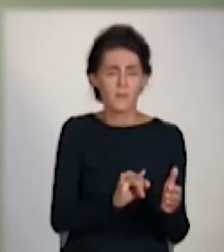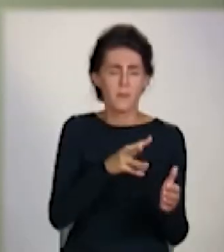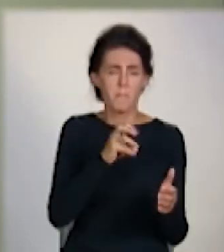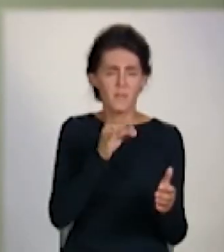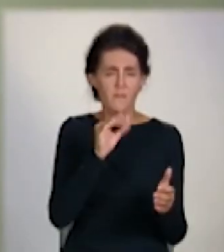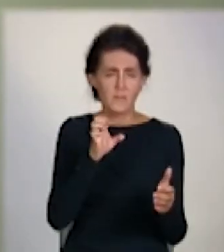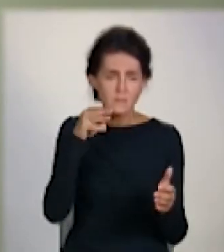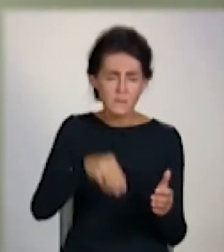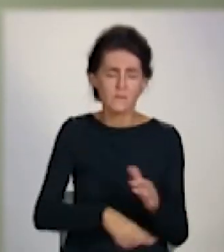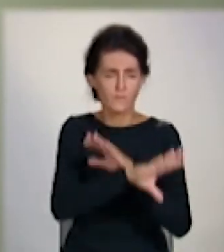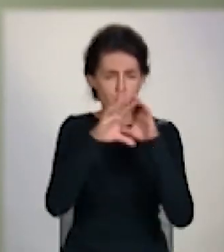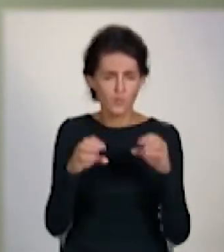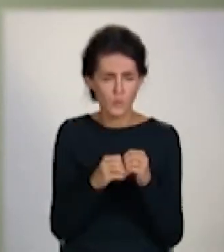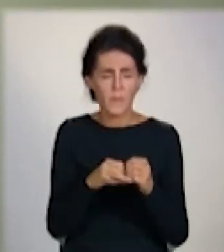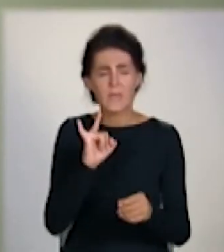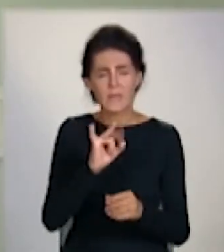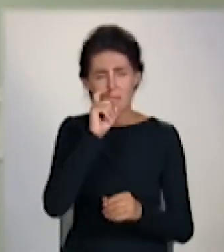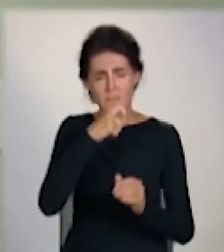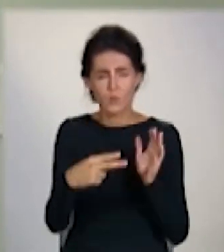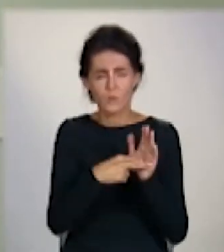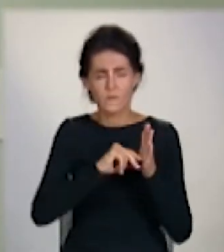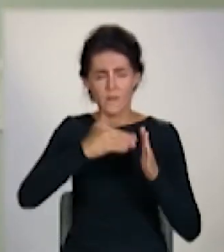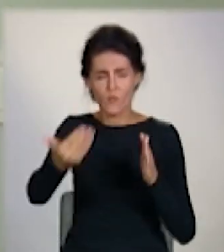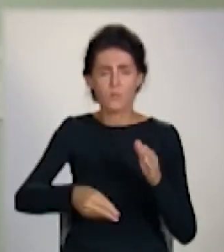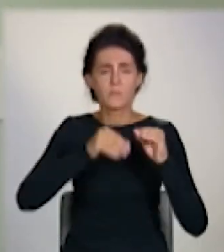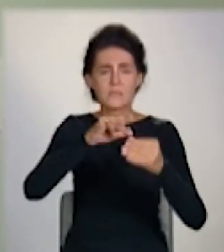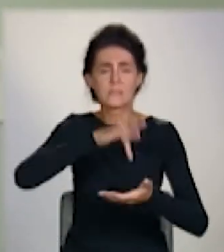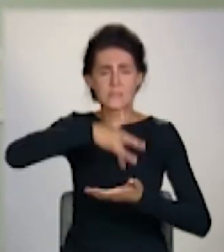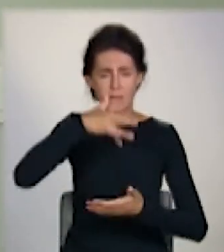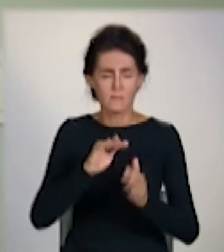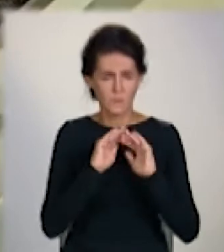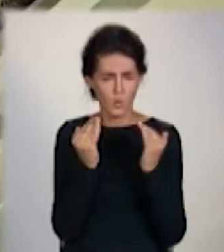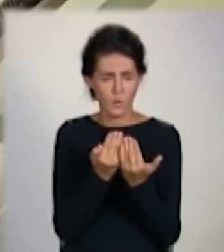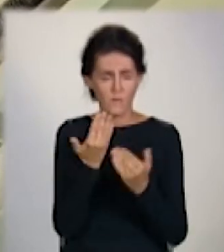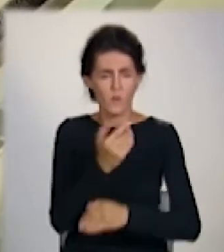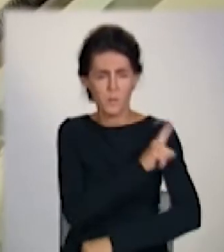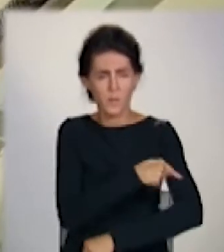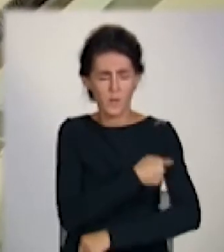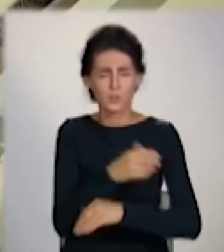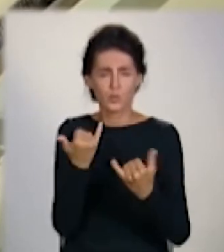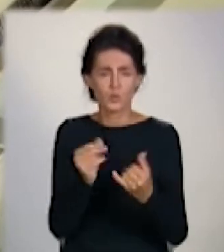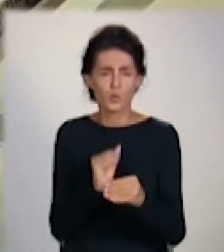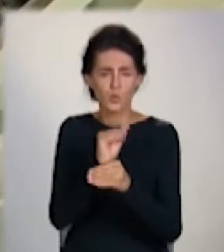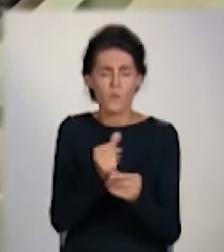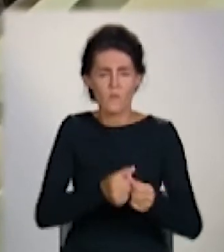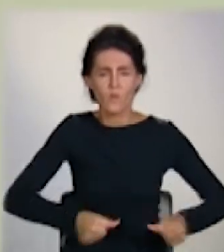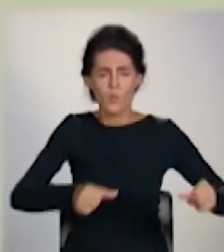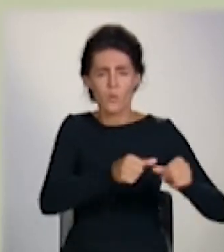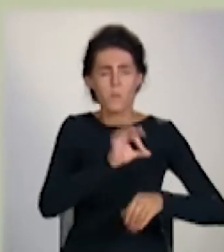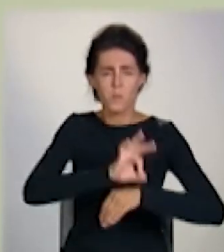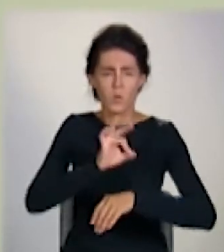спасибо. Кисневі розетки встановили і в центральному корпусі лікарні. Нині тут облаштовують додаткове відділення